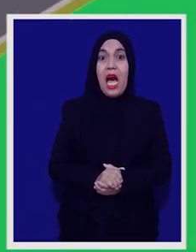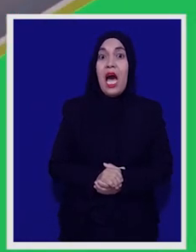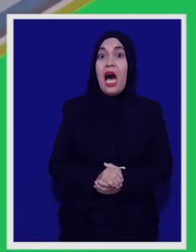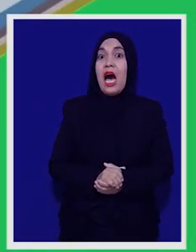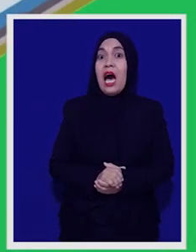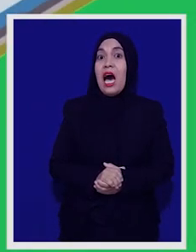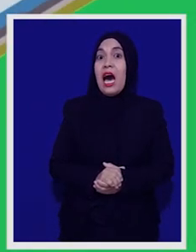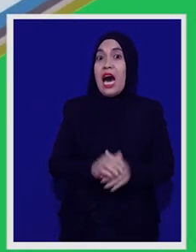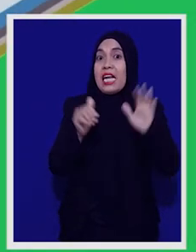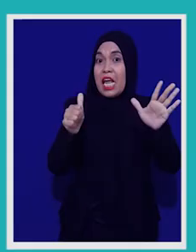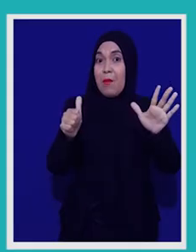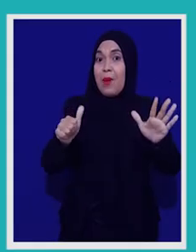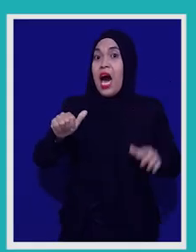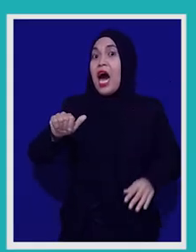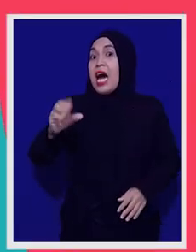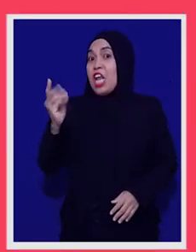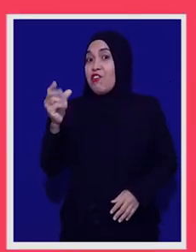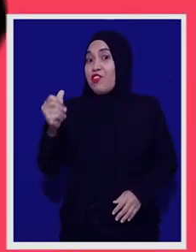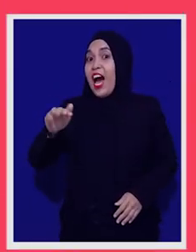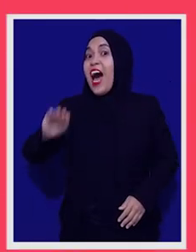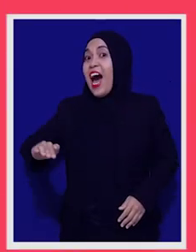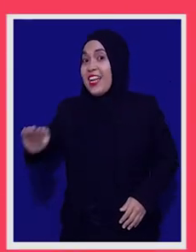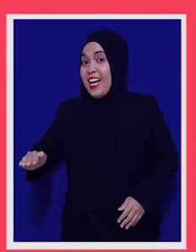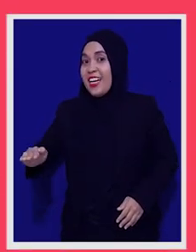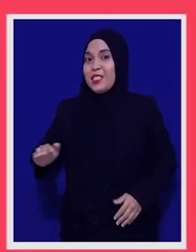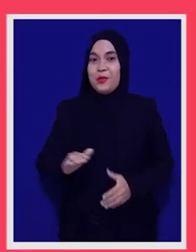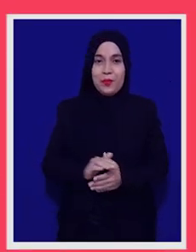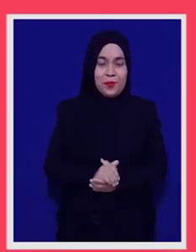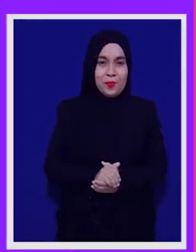6. Nafkah anak.